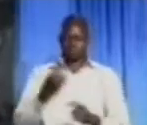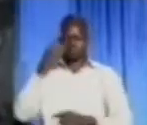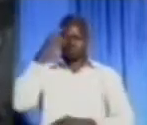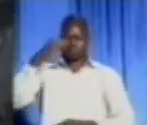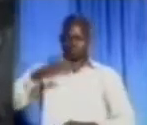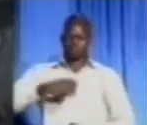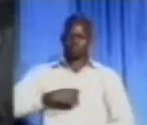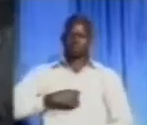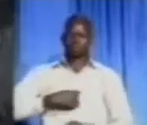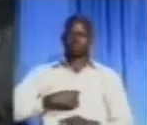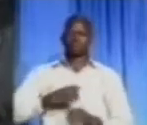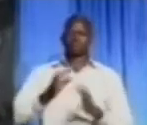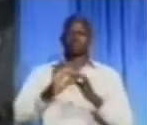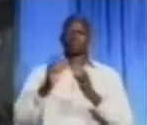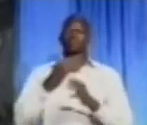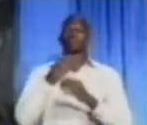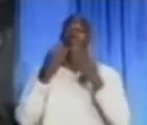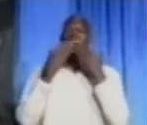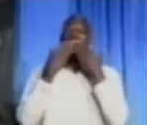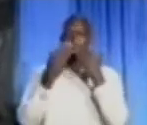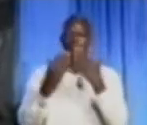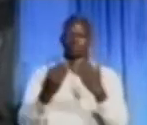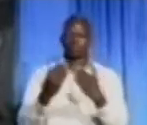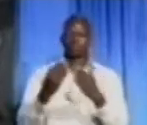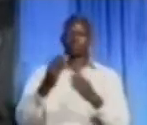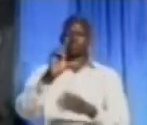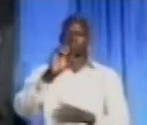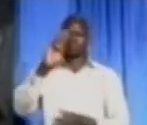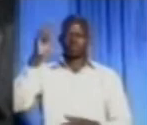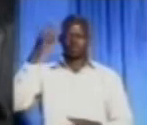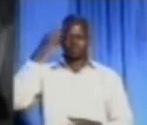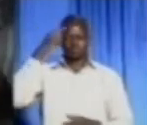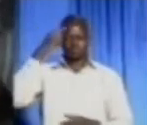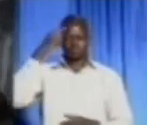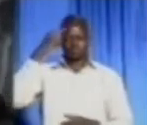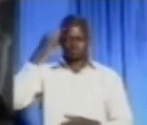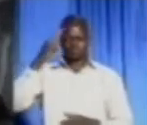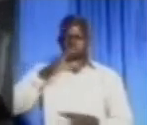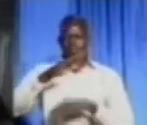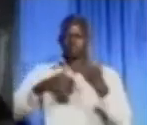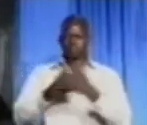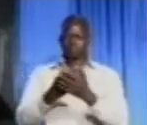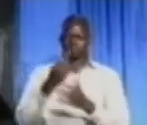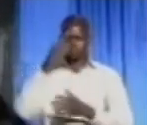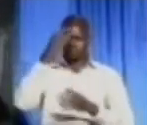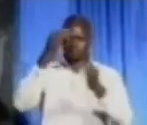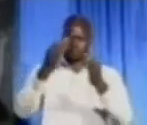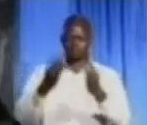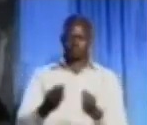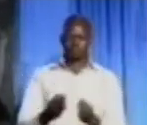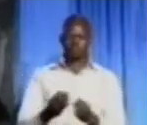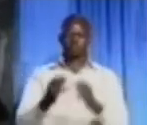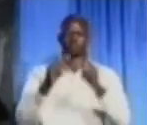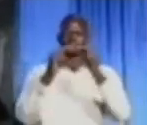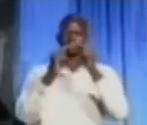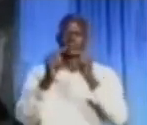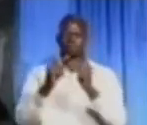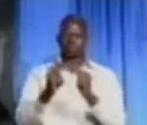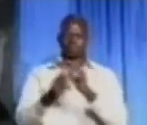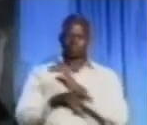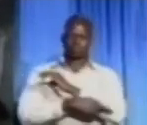cas, de remercier sincèrement le gouvernement pour tout ce qui est engagé au niveau de cette